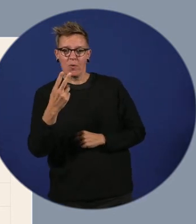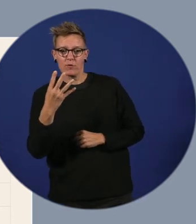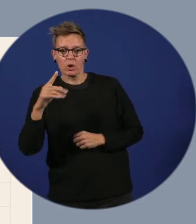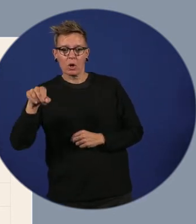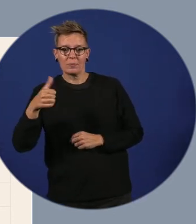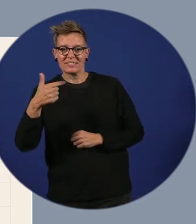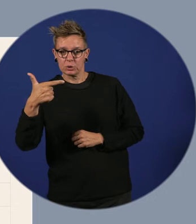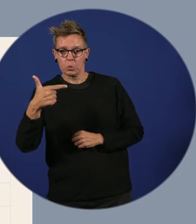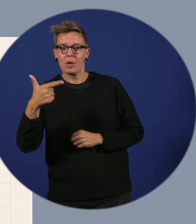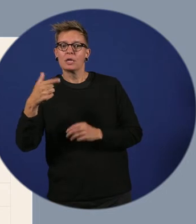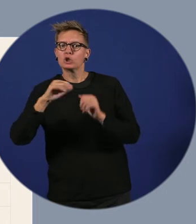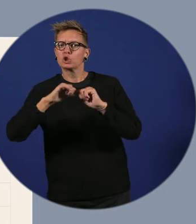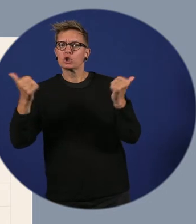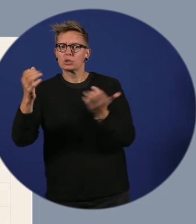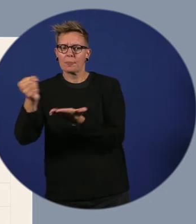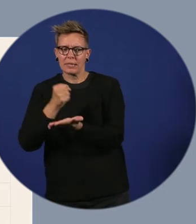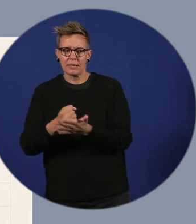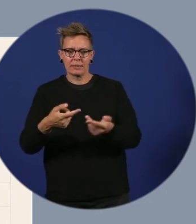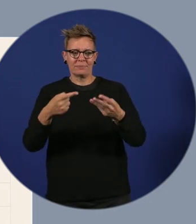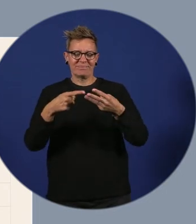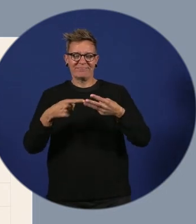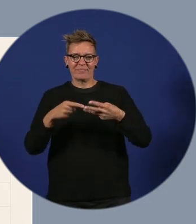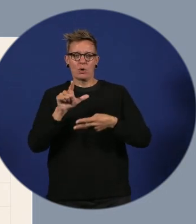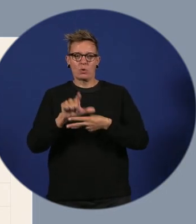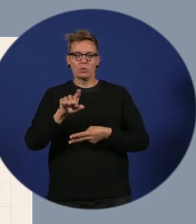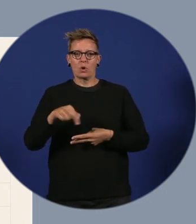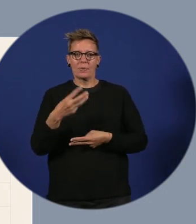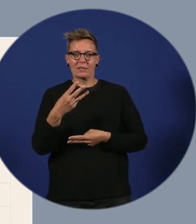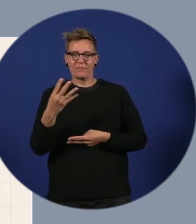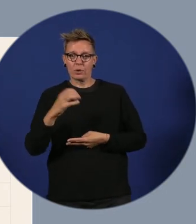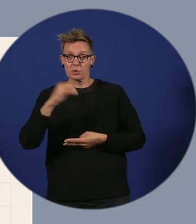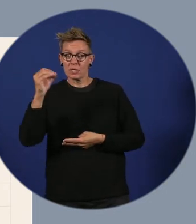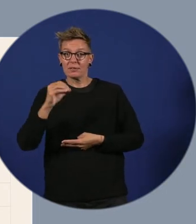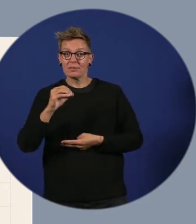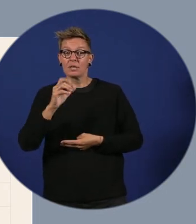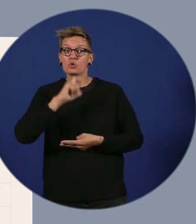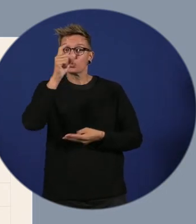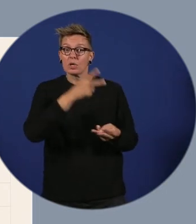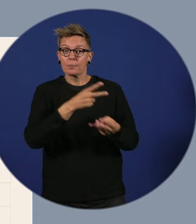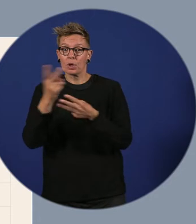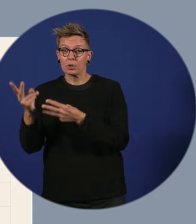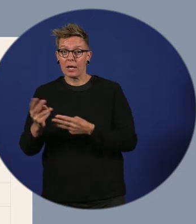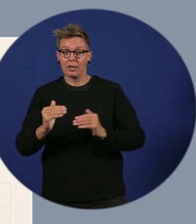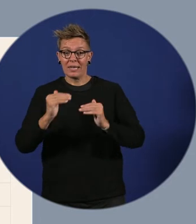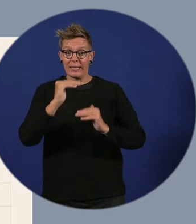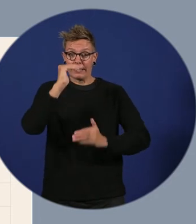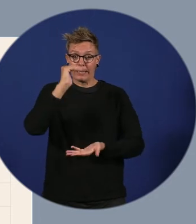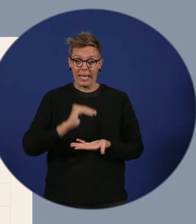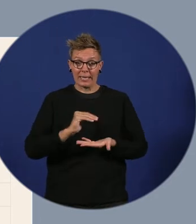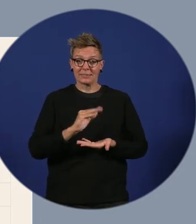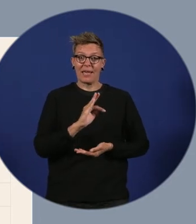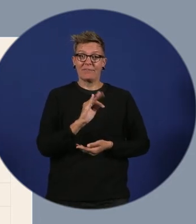partiet. Därefter, med 17,34%, hamnar Socialdemokraterna. Minst antal röster får